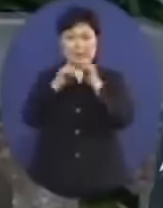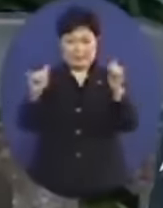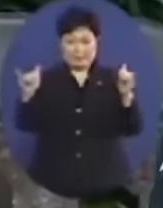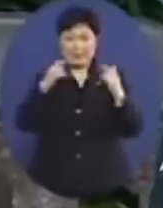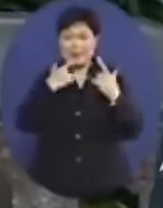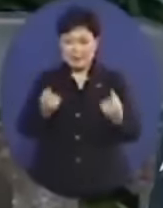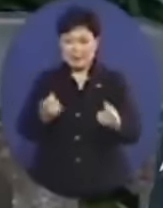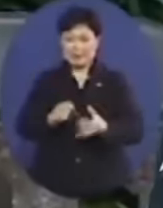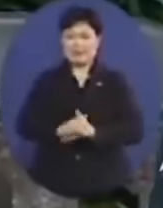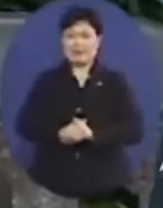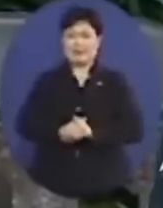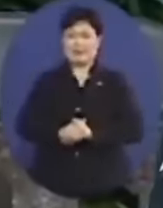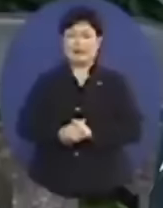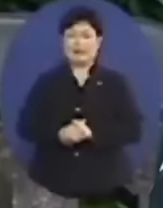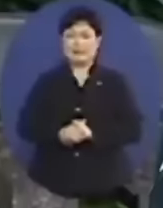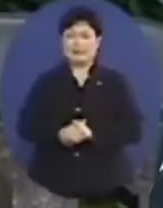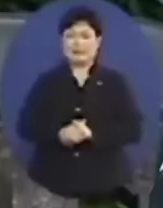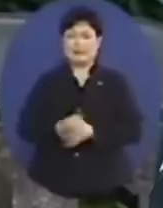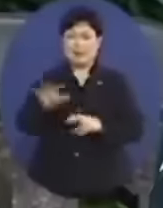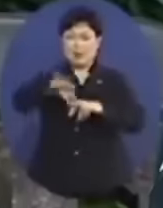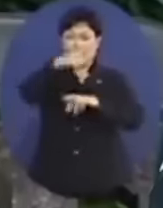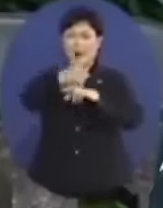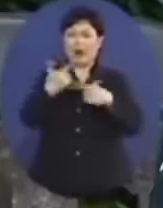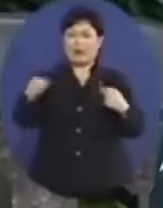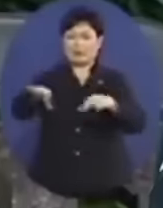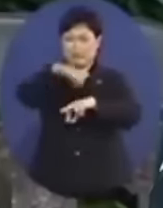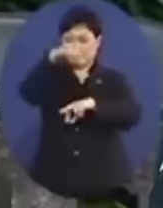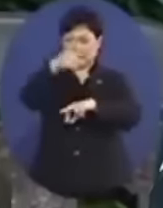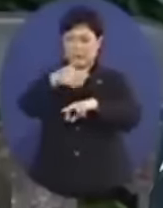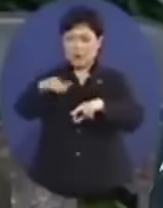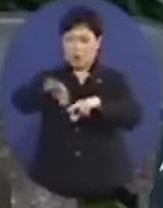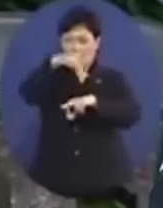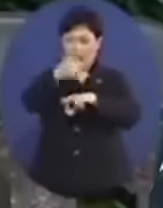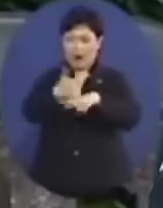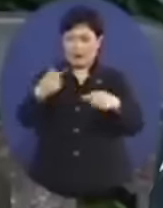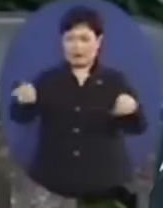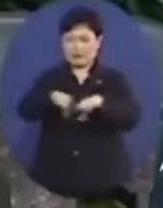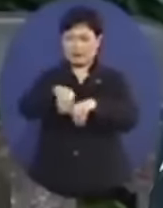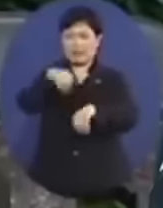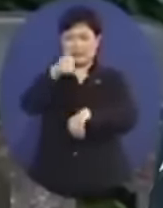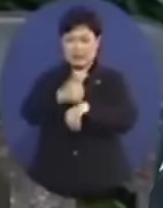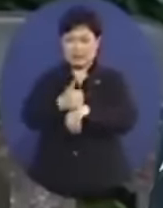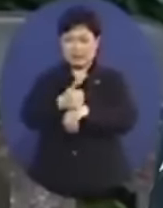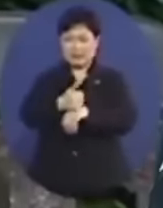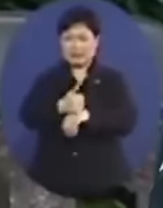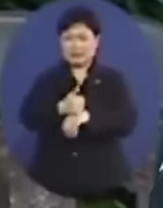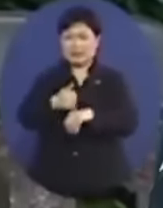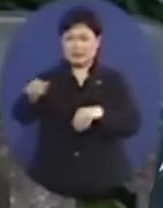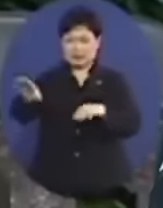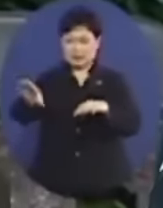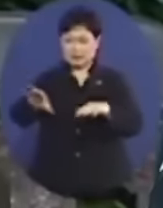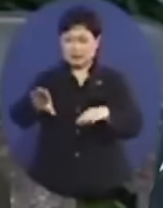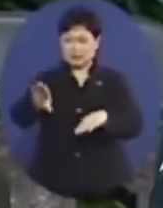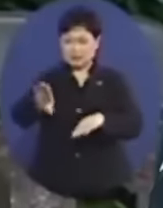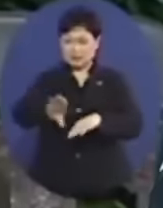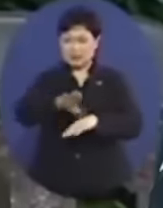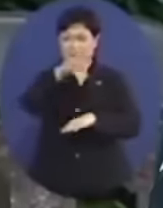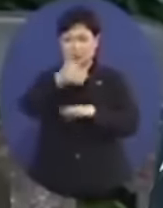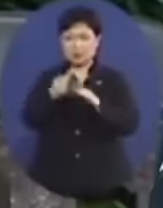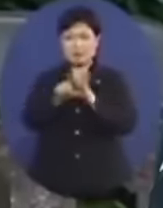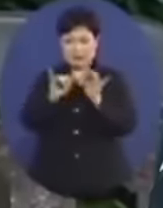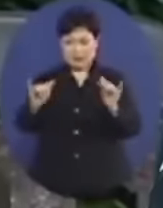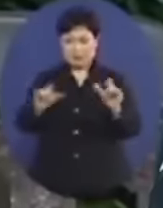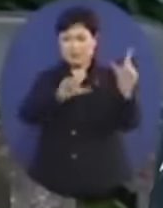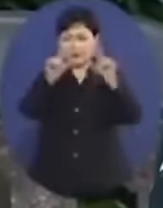것입니다 아멘 왕같은 세상이요 거룩한 나라요 그 소유된 백성이 되어서 사는 것입니다